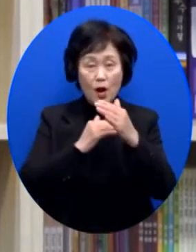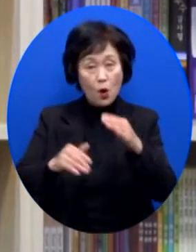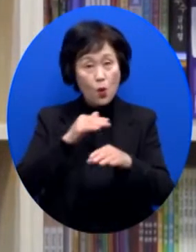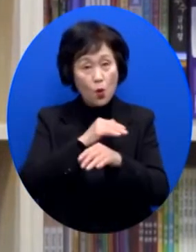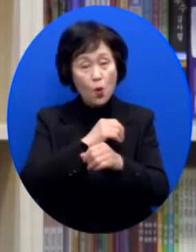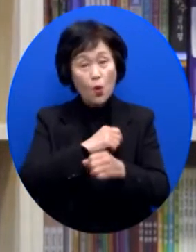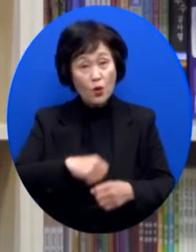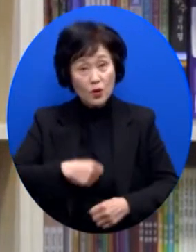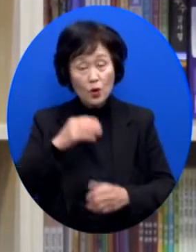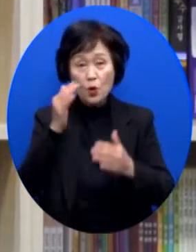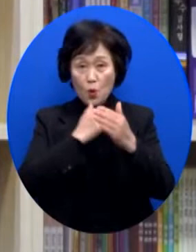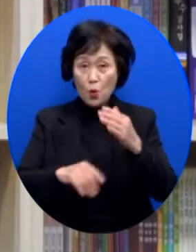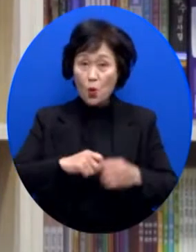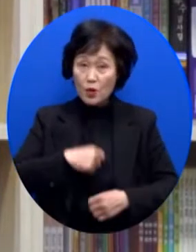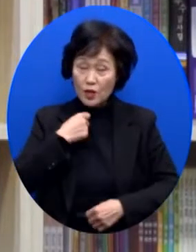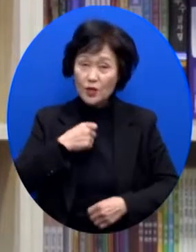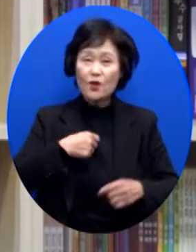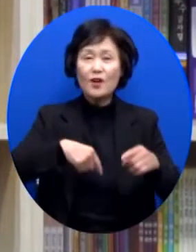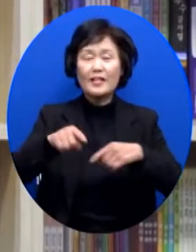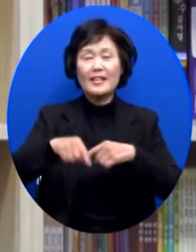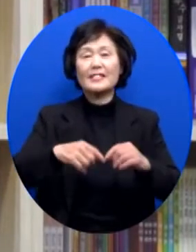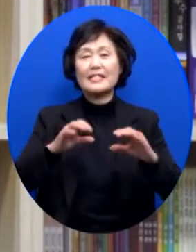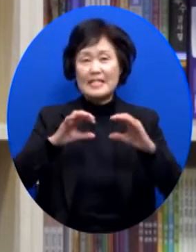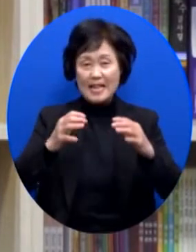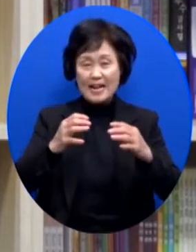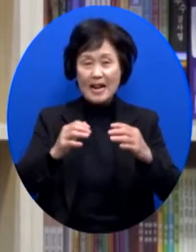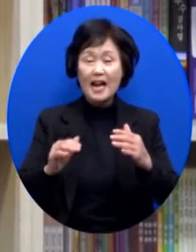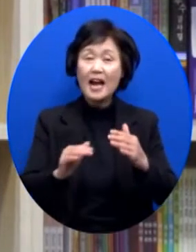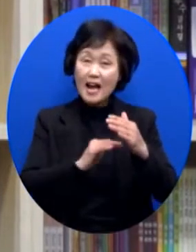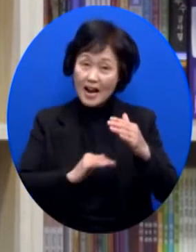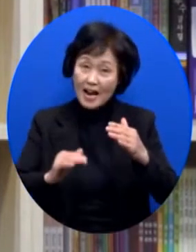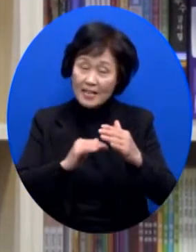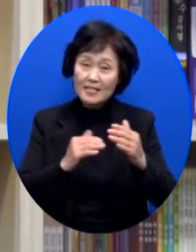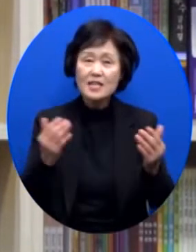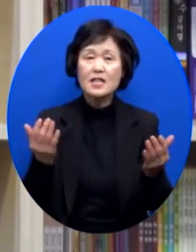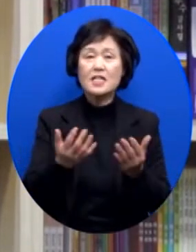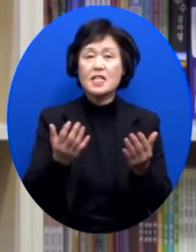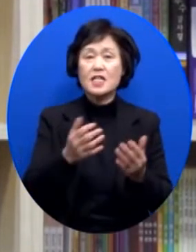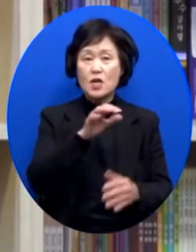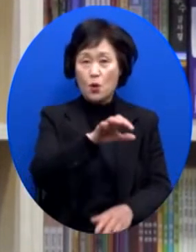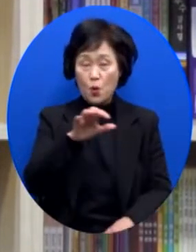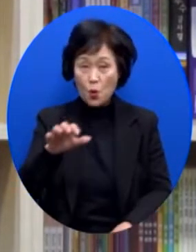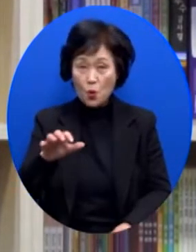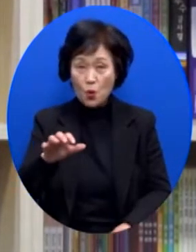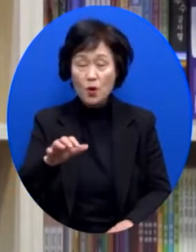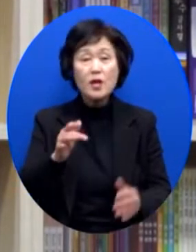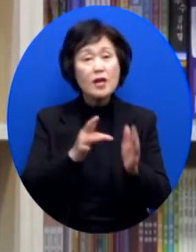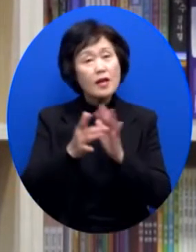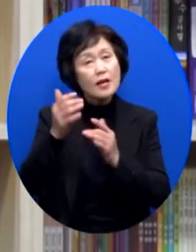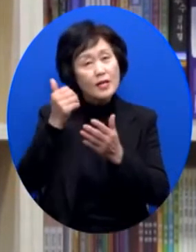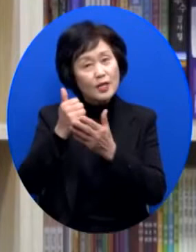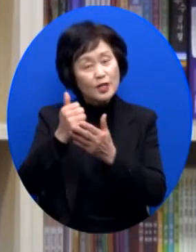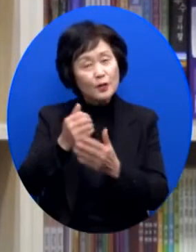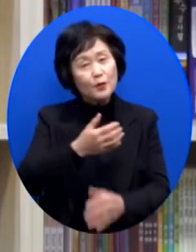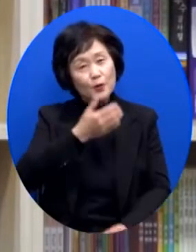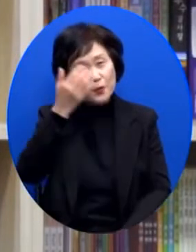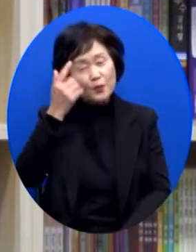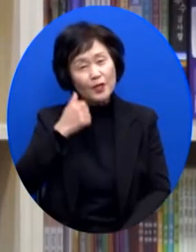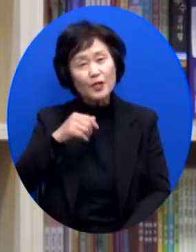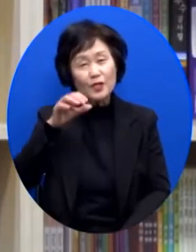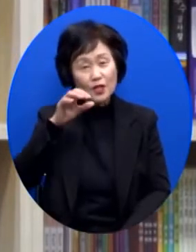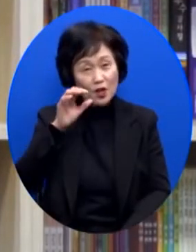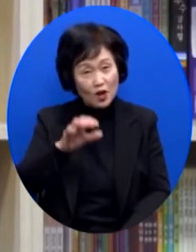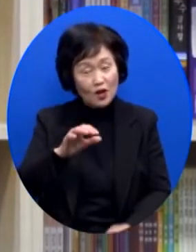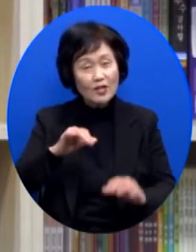나라 그리고 그런 가정 일터 예수님이 꿈꾸던 세상을 제자들에게